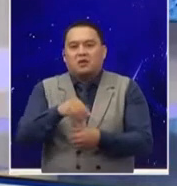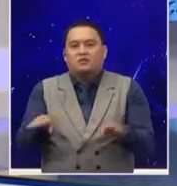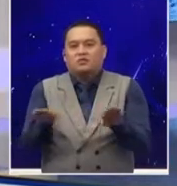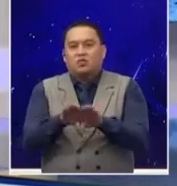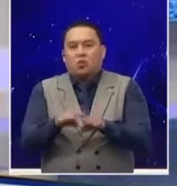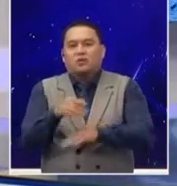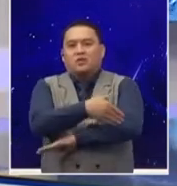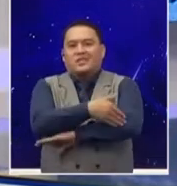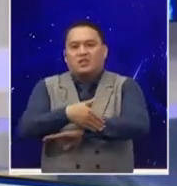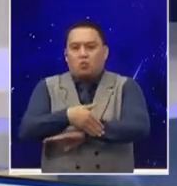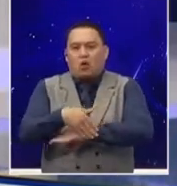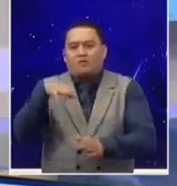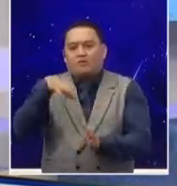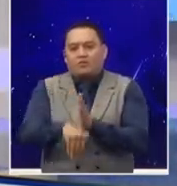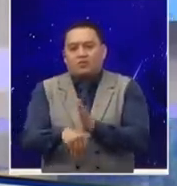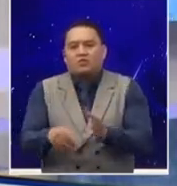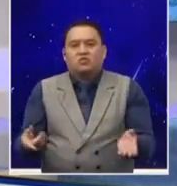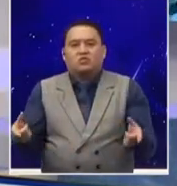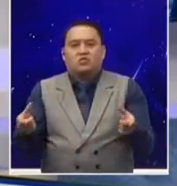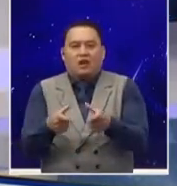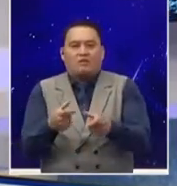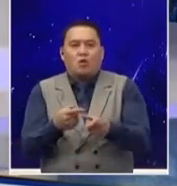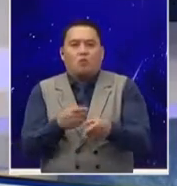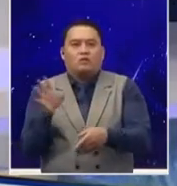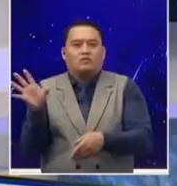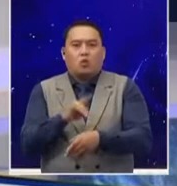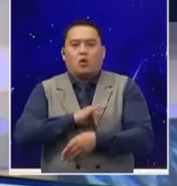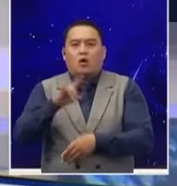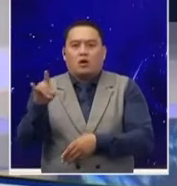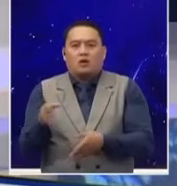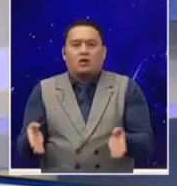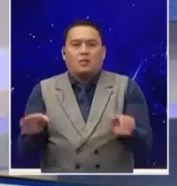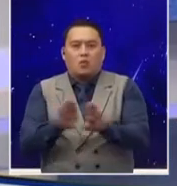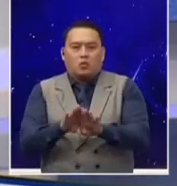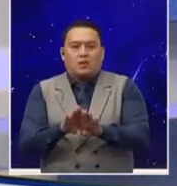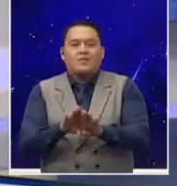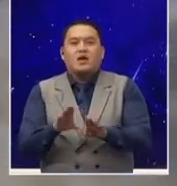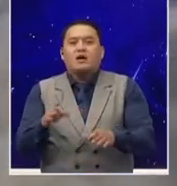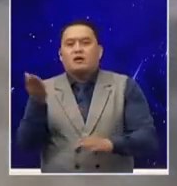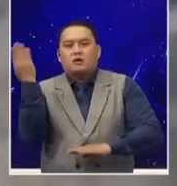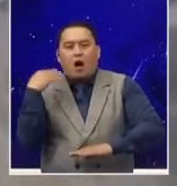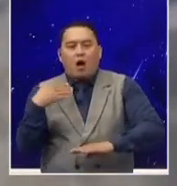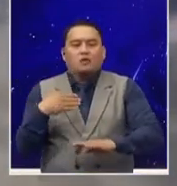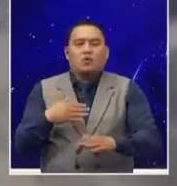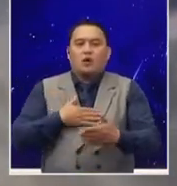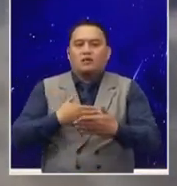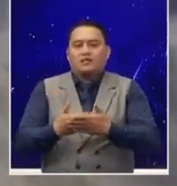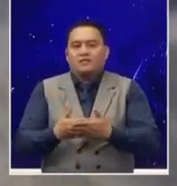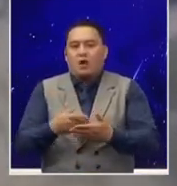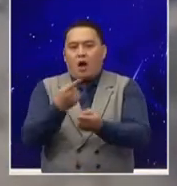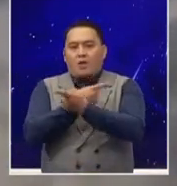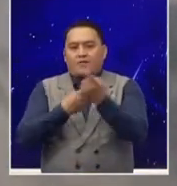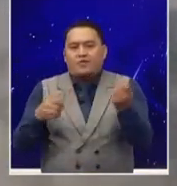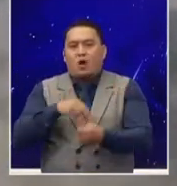с этой территорией введен комендантский час, ограничивает работу Бакинский аэропорт. Ранее полную мобилизацию объявили